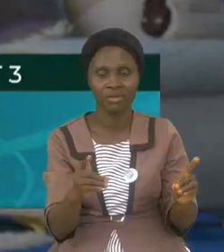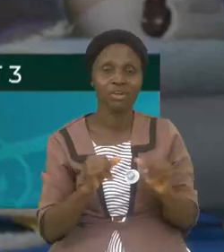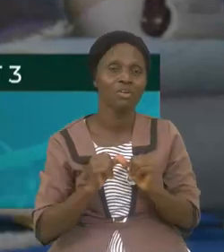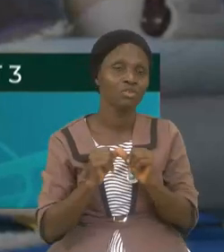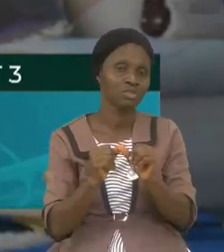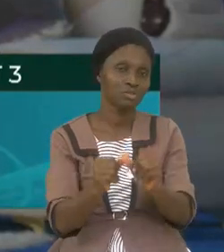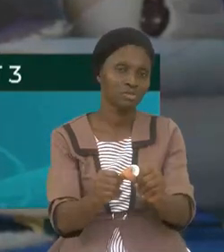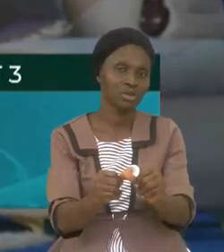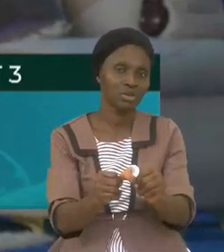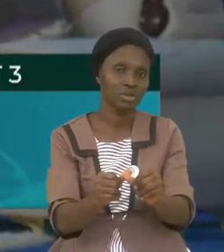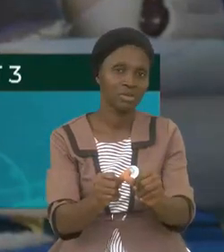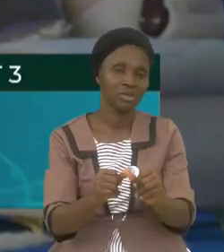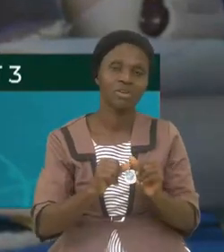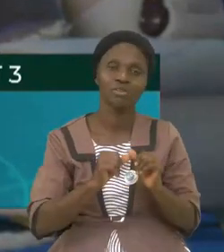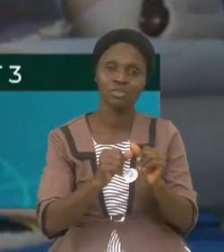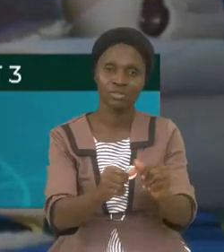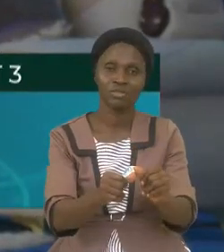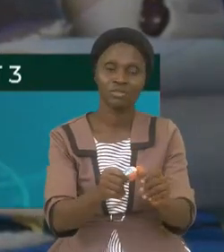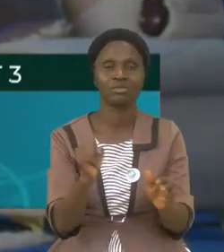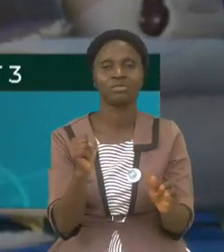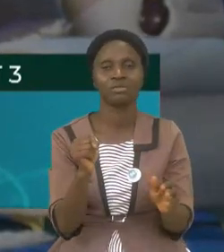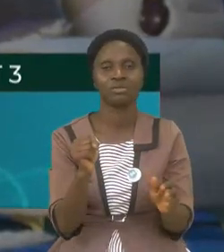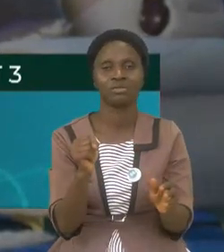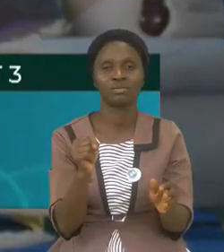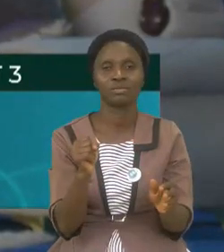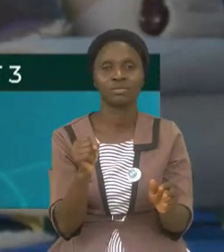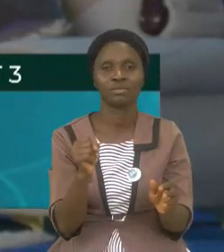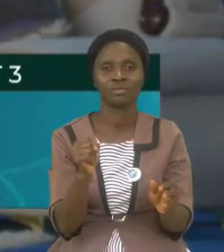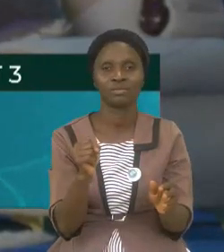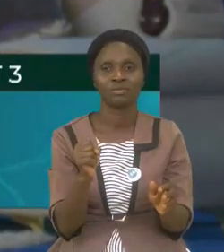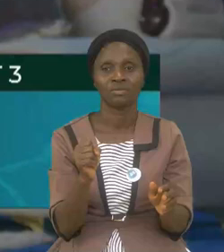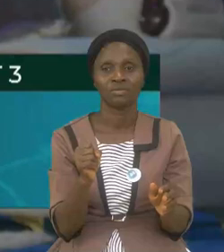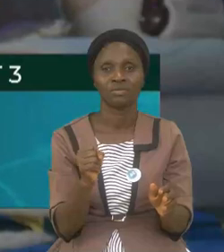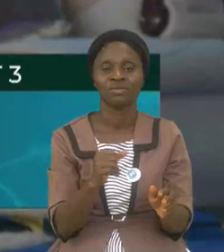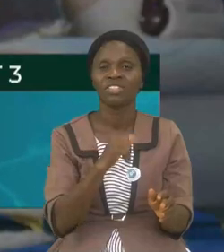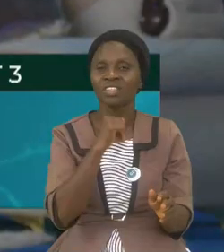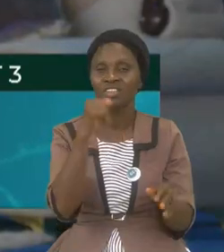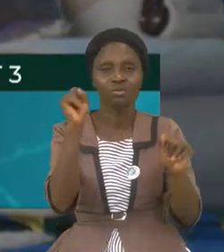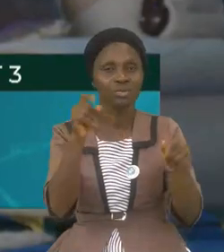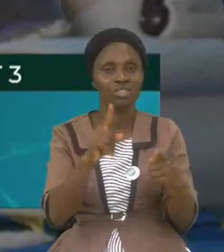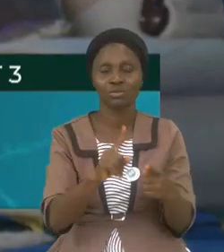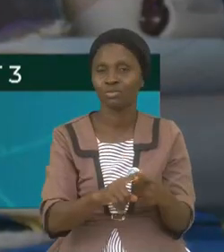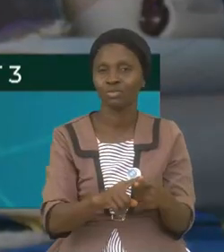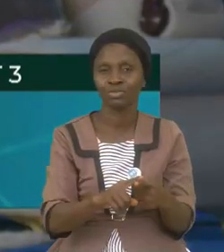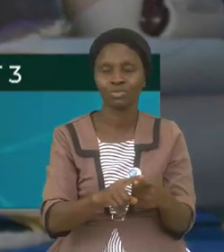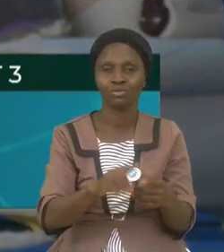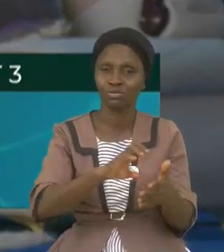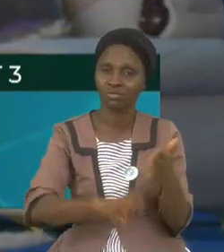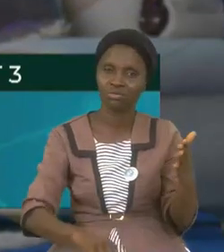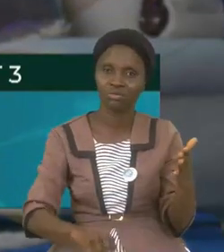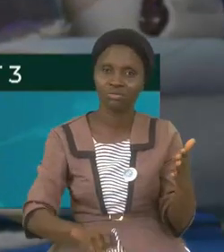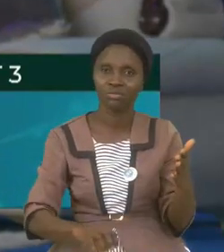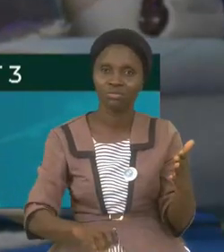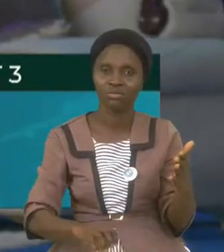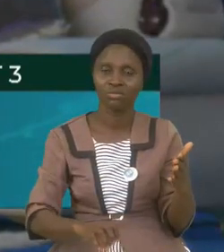perpétuelle, durable. La délivrance continuelle, continue,